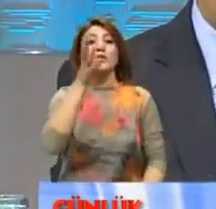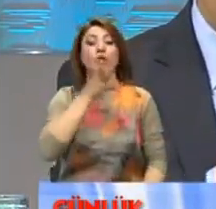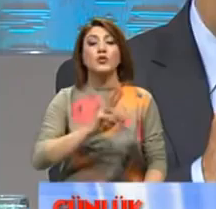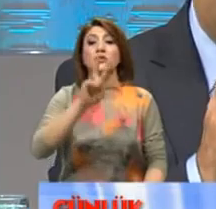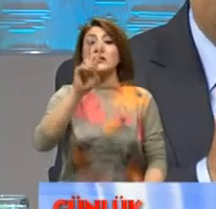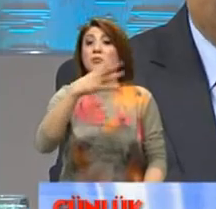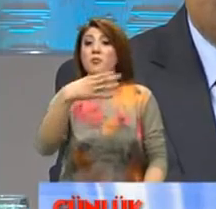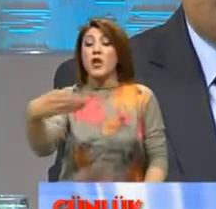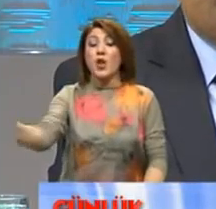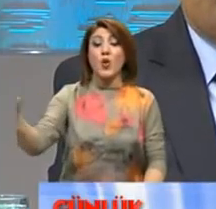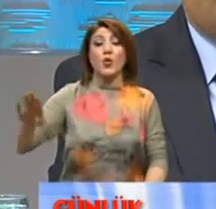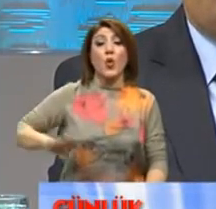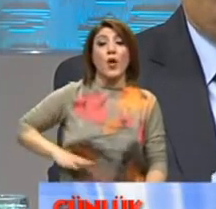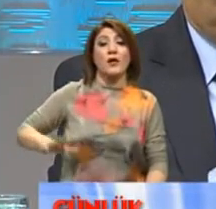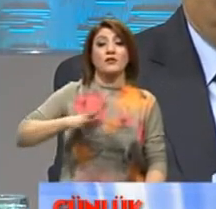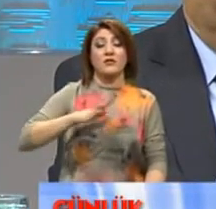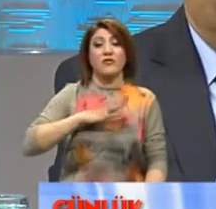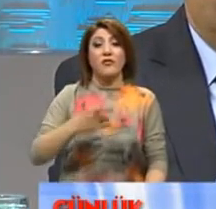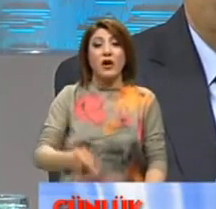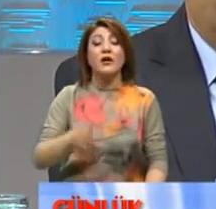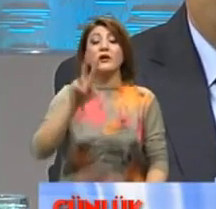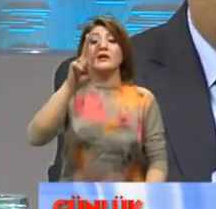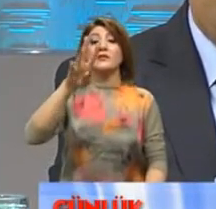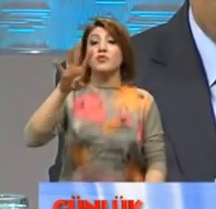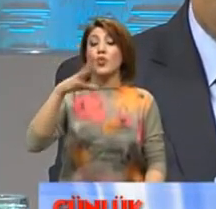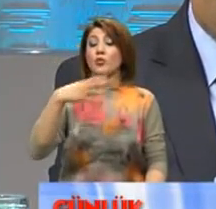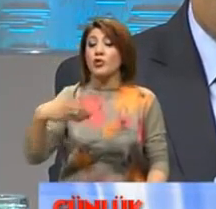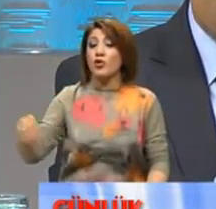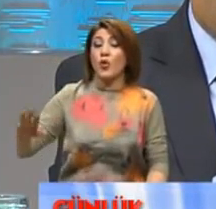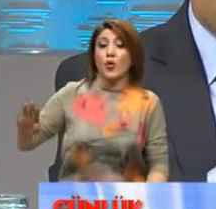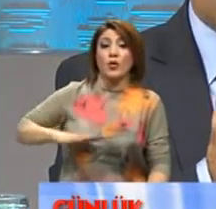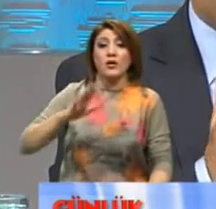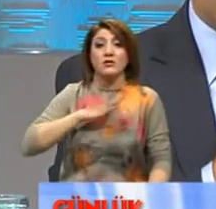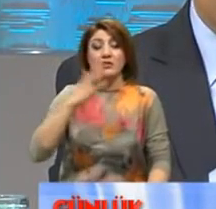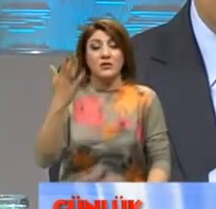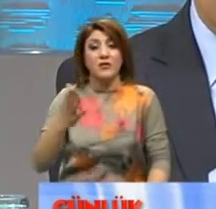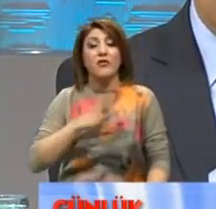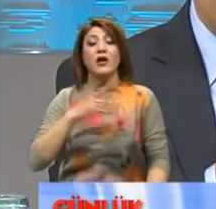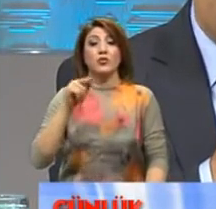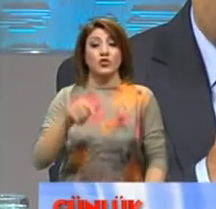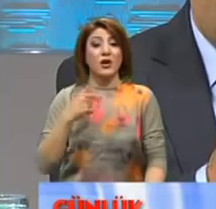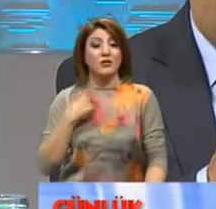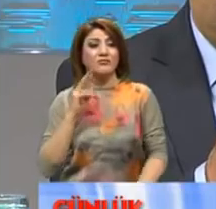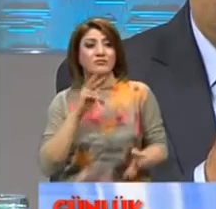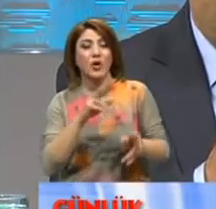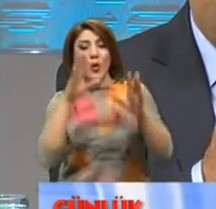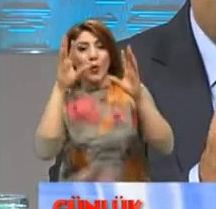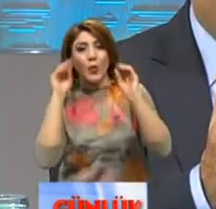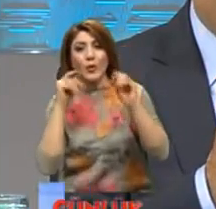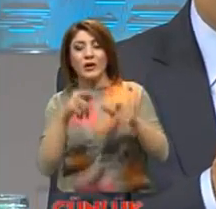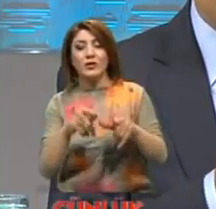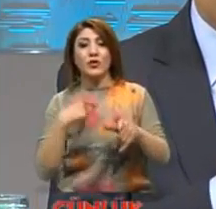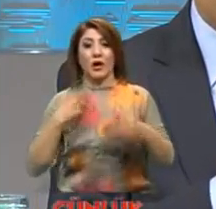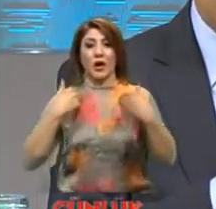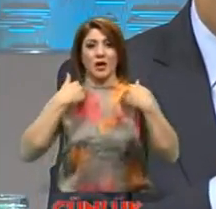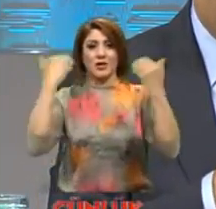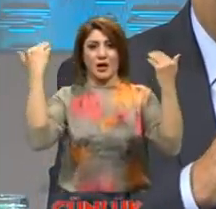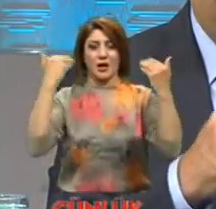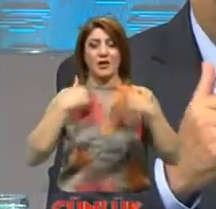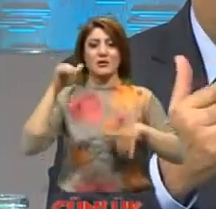bin öğrencimiz var, 450 bine yakın. 24 bin öğretmenimiz var. Bütün bunlar bundan etkileniyor. Siz şimdi sürekli adalet,